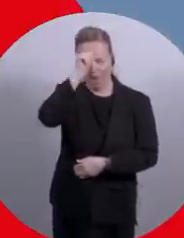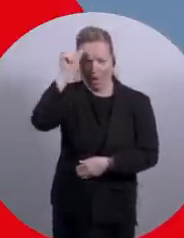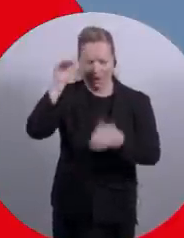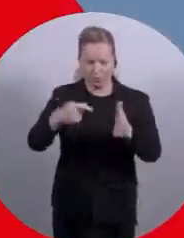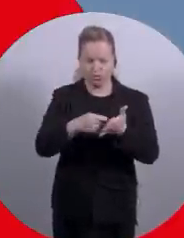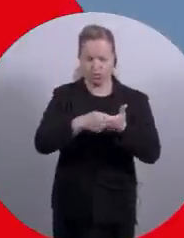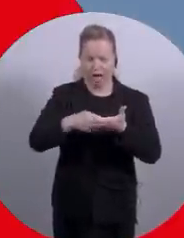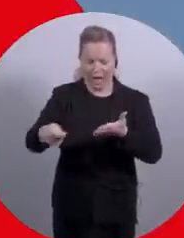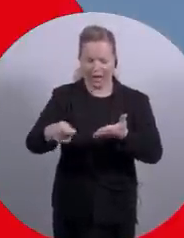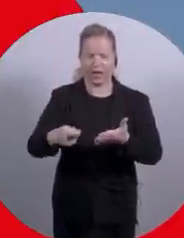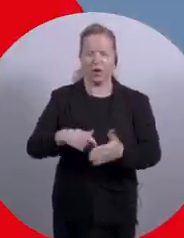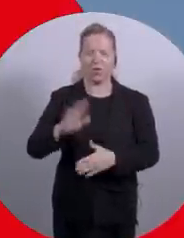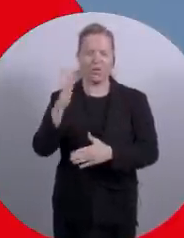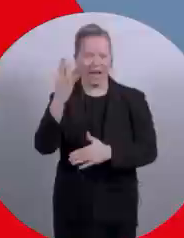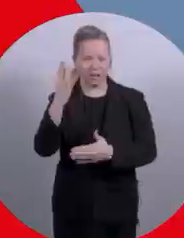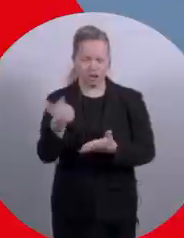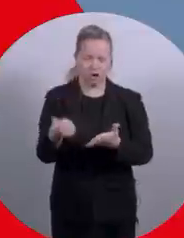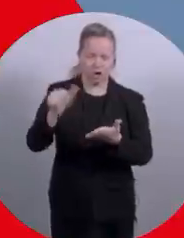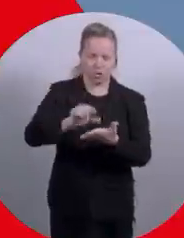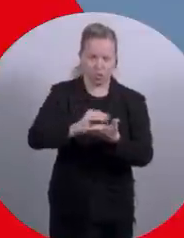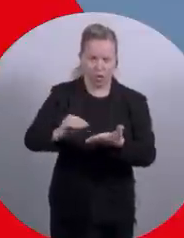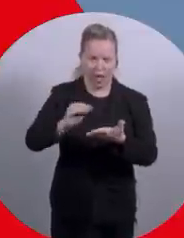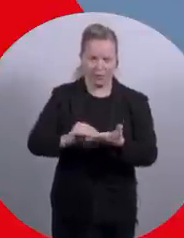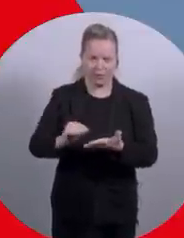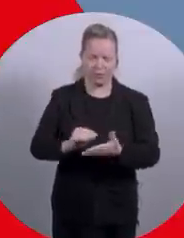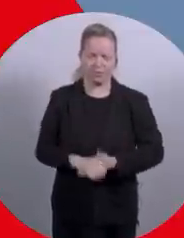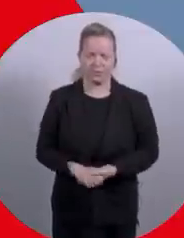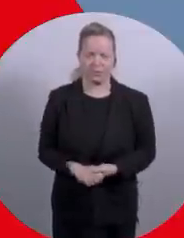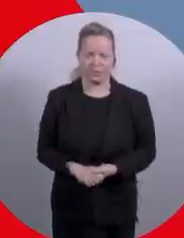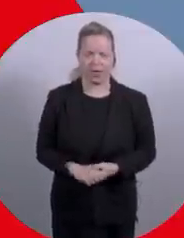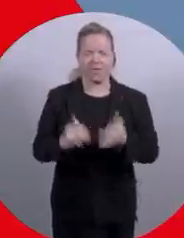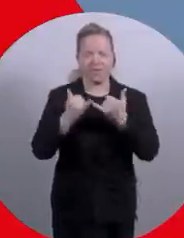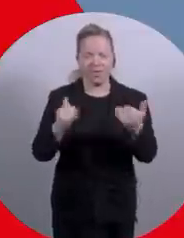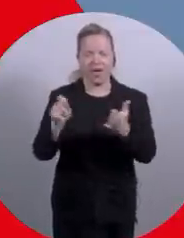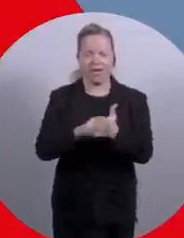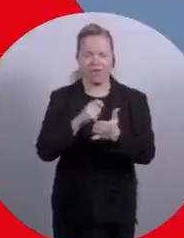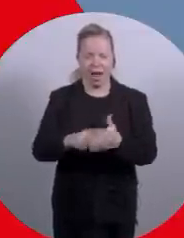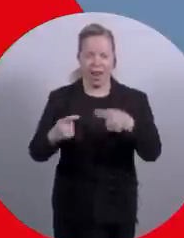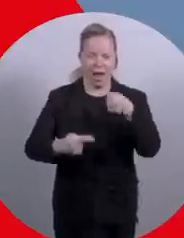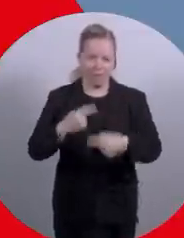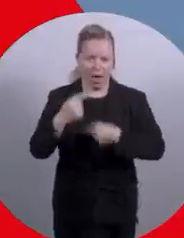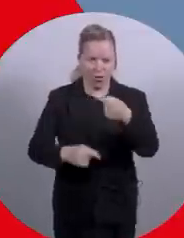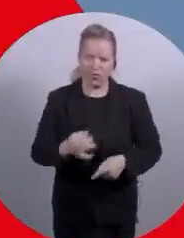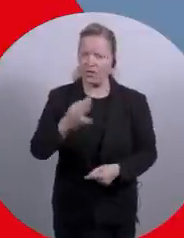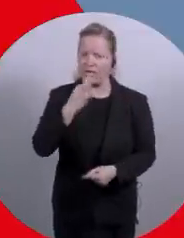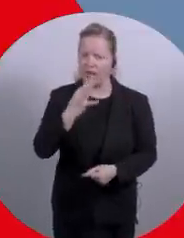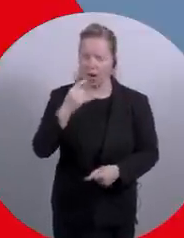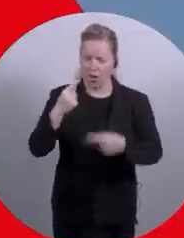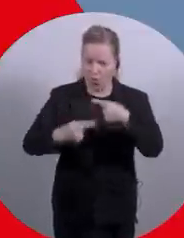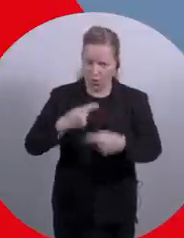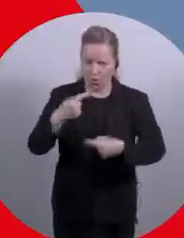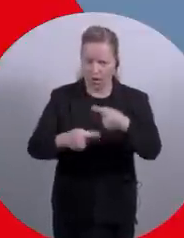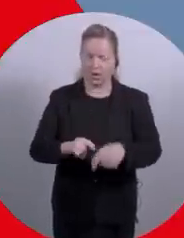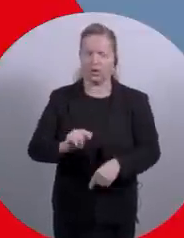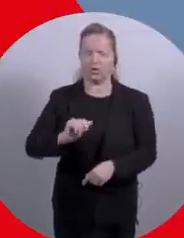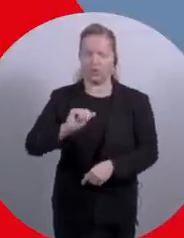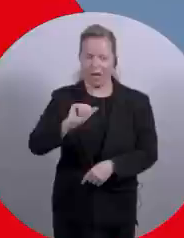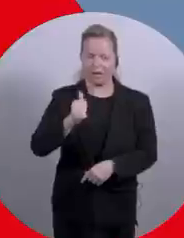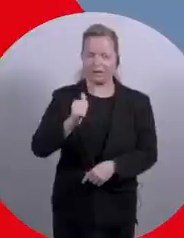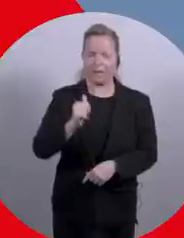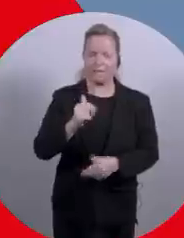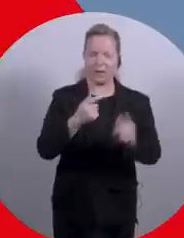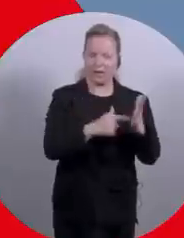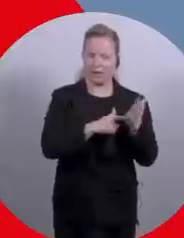anführen wieder Wahlvorgang genau stattfinden wird werde ich euch nach der Präsentation der beiden Kandidaten bzw